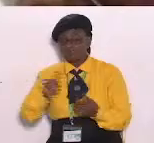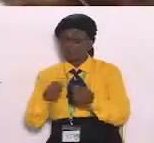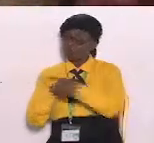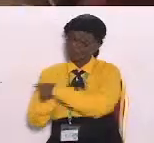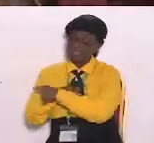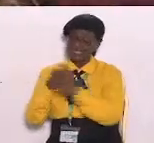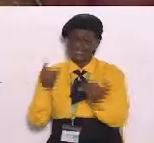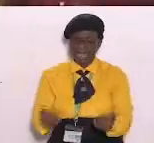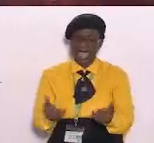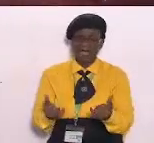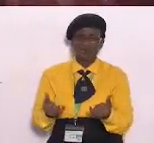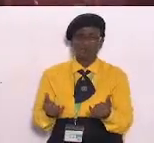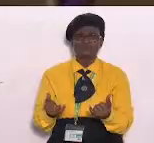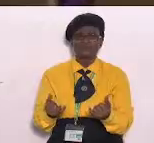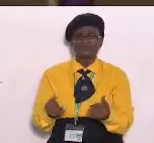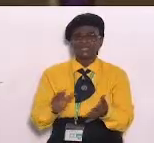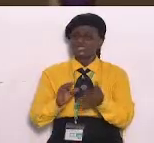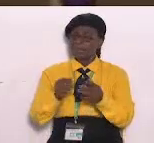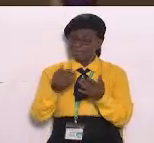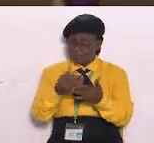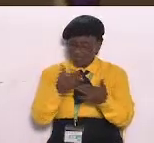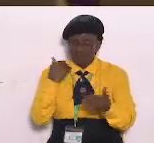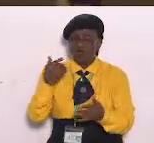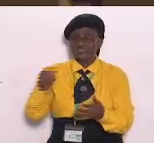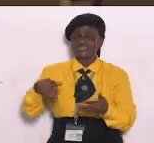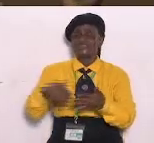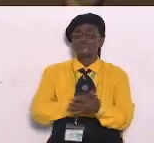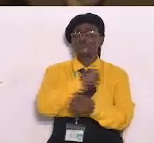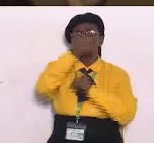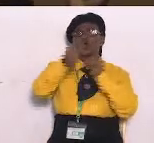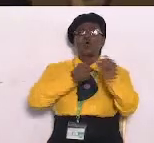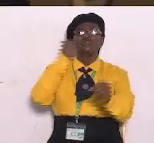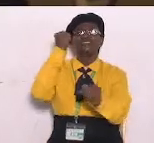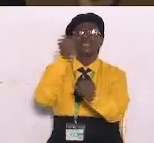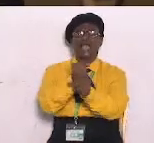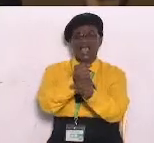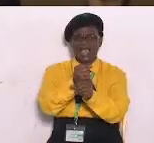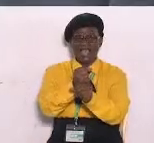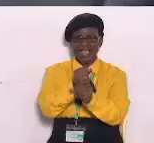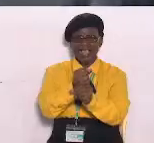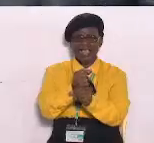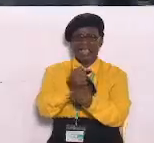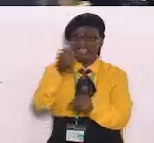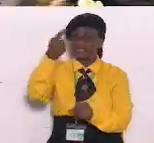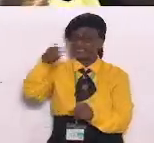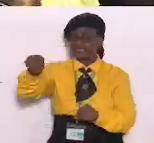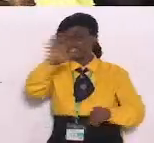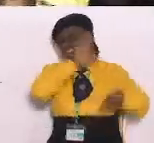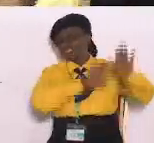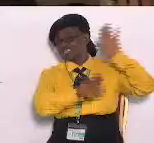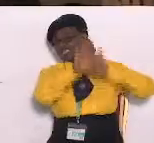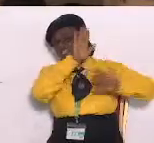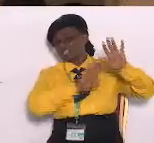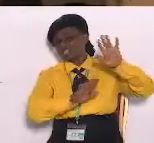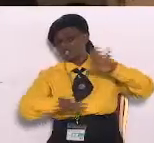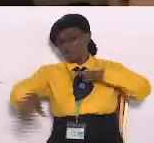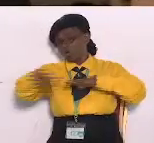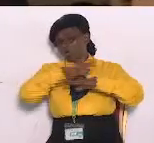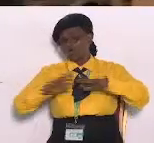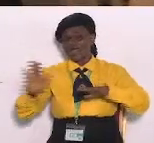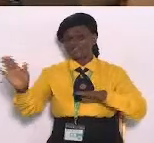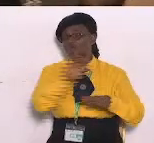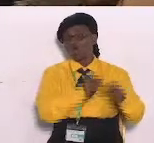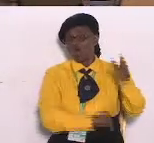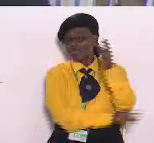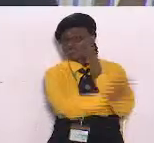l'a offerte je décrète dans la vie de quelqu'un cette nuit avant